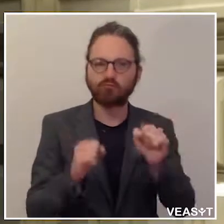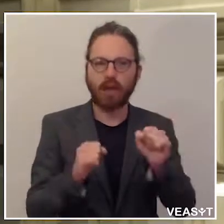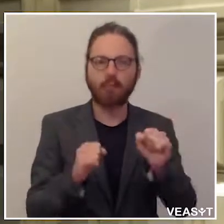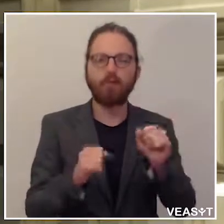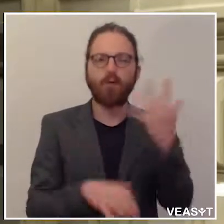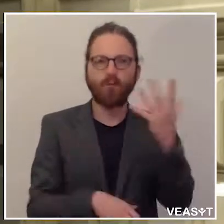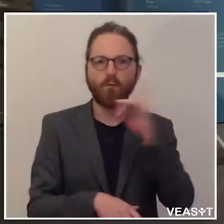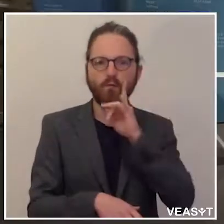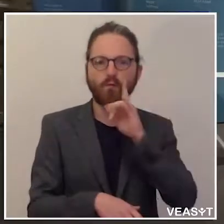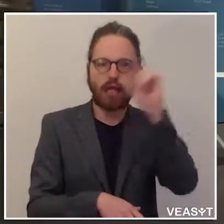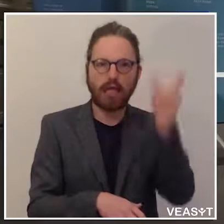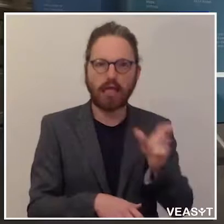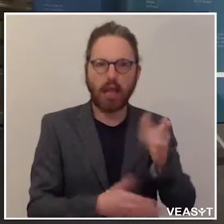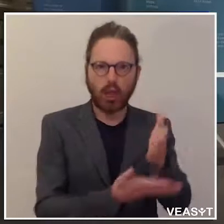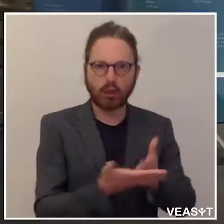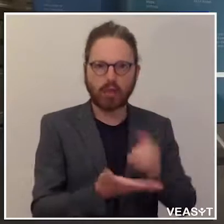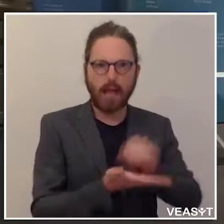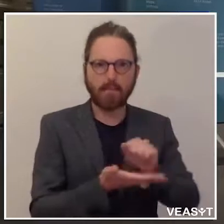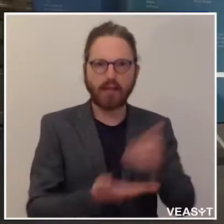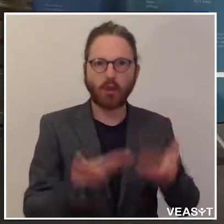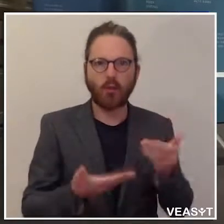presenta linee soppresse conferenze